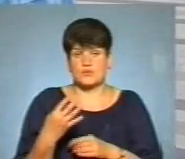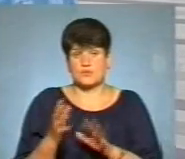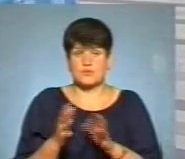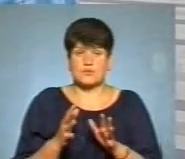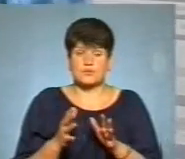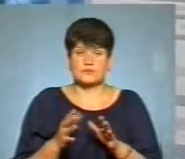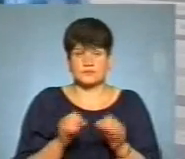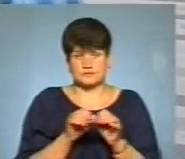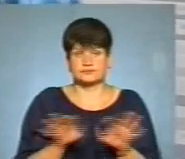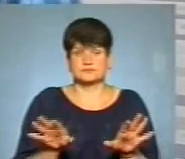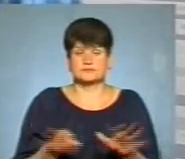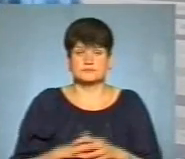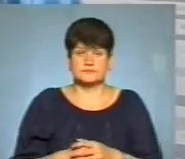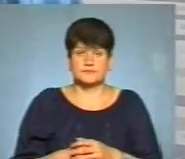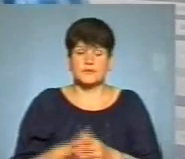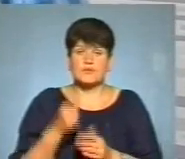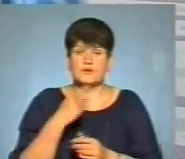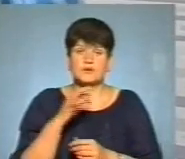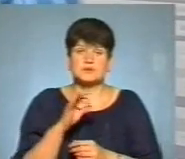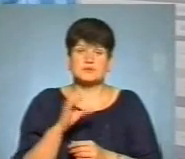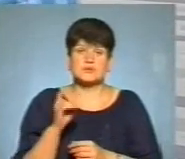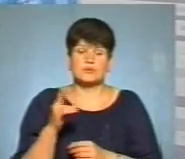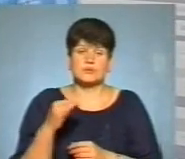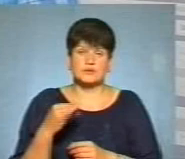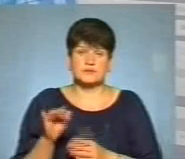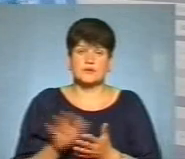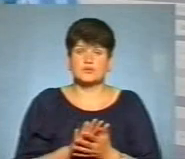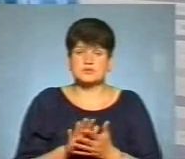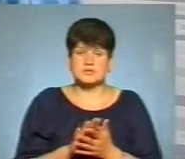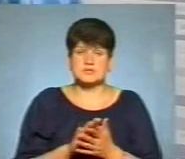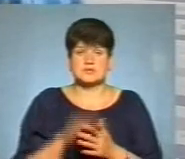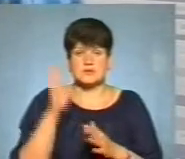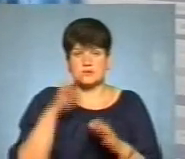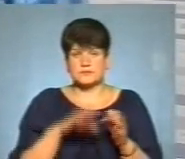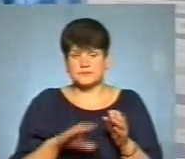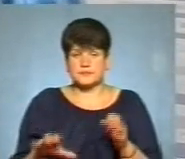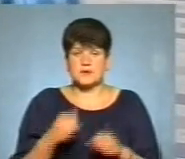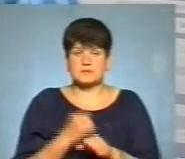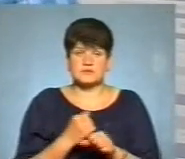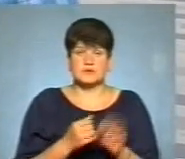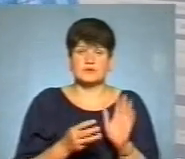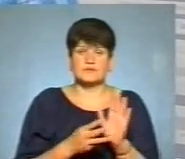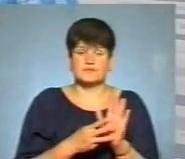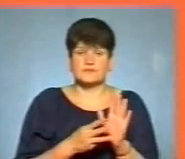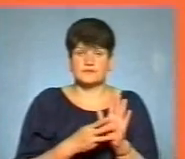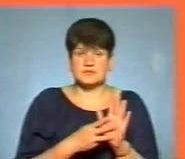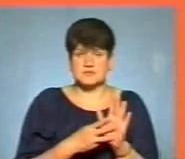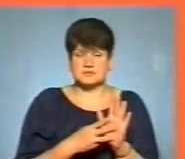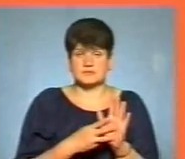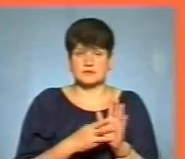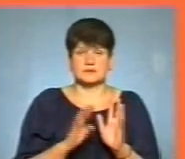транспорт розійшовся. За словами Олега Соколовського, на очищенні стічних колекторів працювало 8 щіткових тракторів.